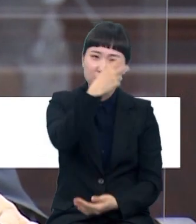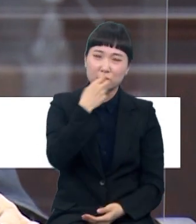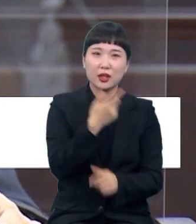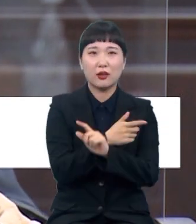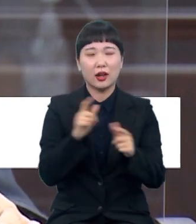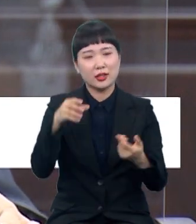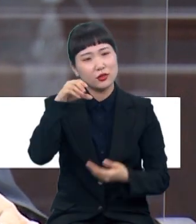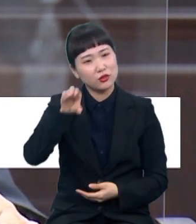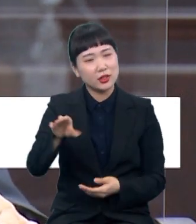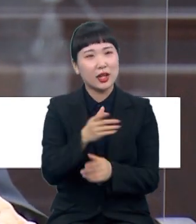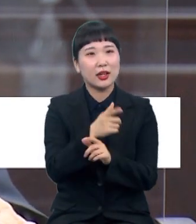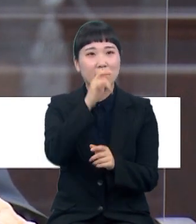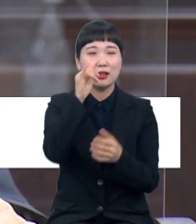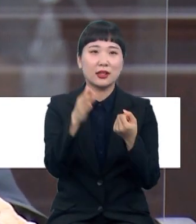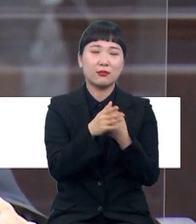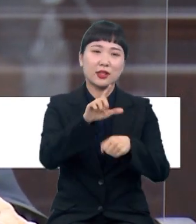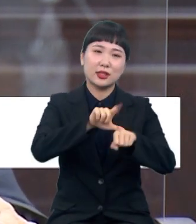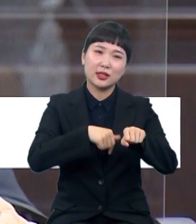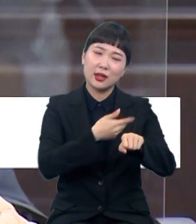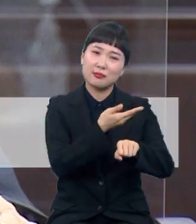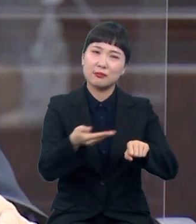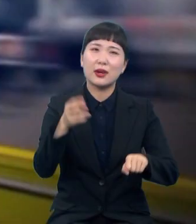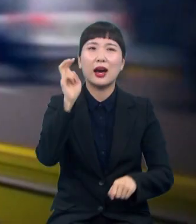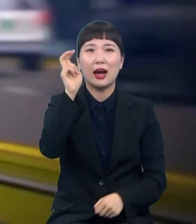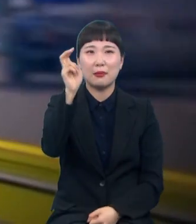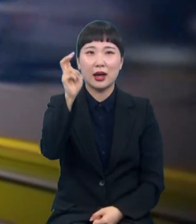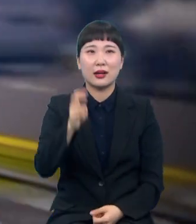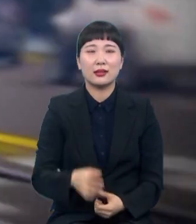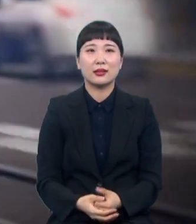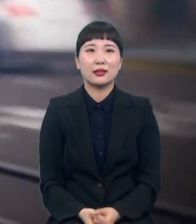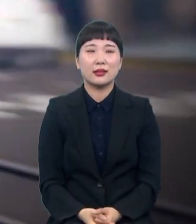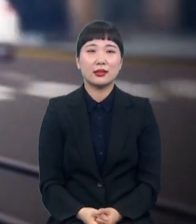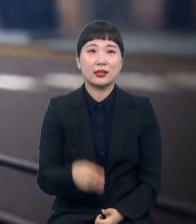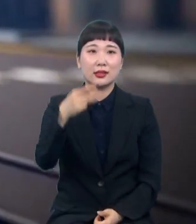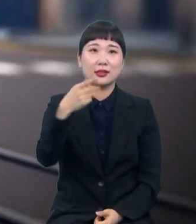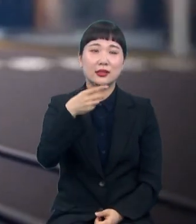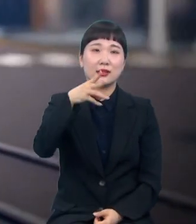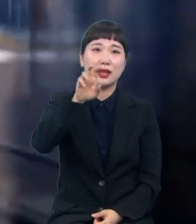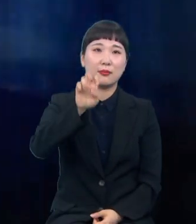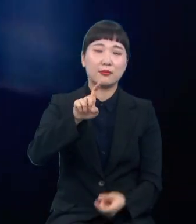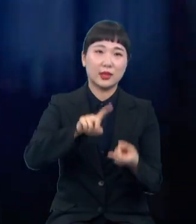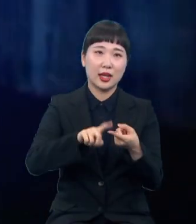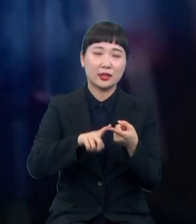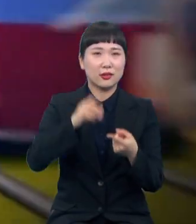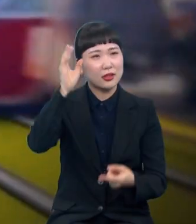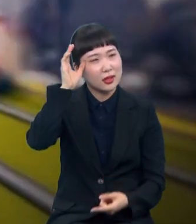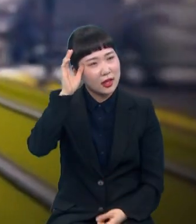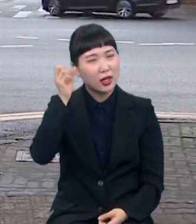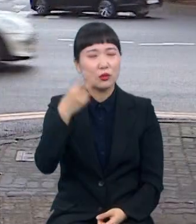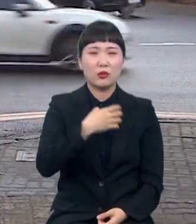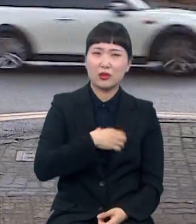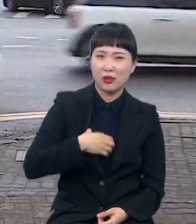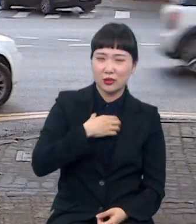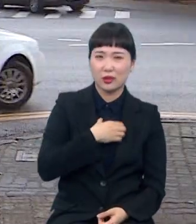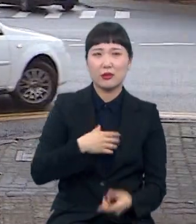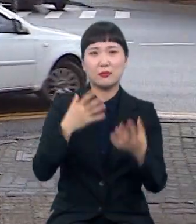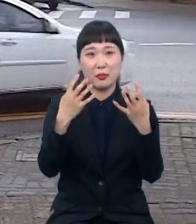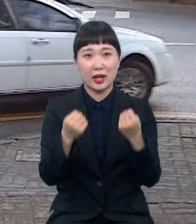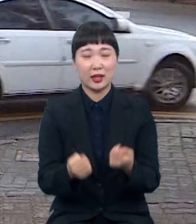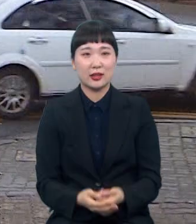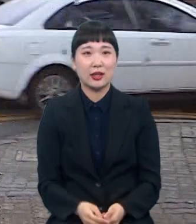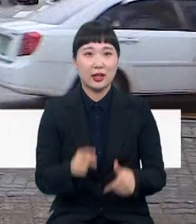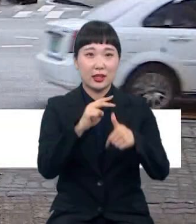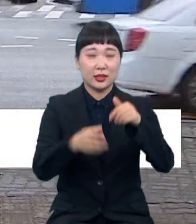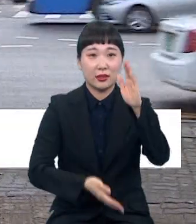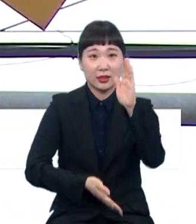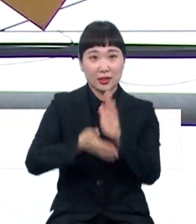건설까지는 상당한 시간이 소요될 것으로 예상하고 있습니다. 트램에 대해선 기대와 우려가 교차했습니다. 인천시가 속도를